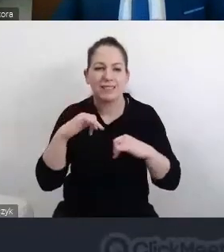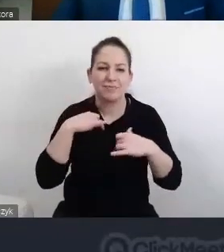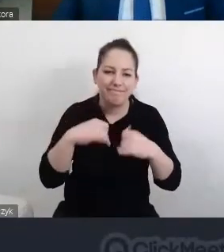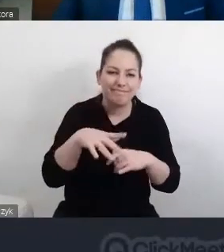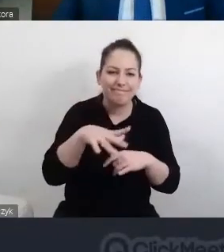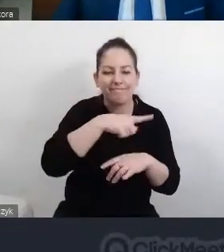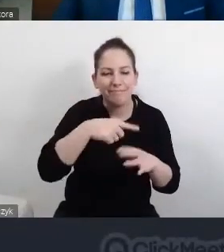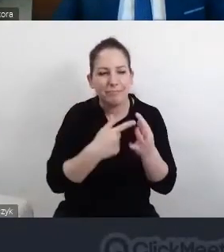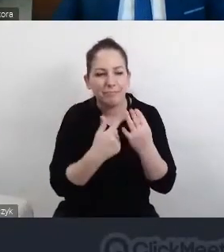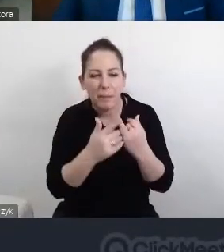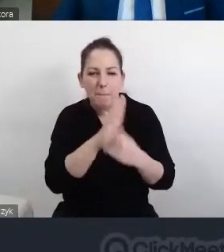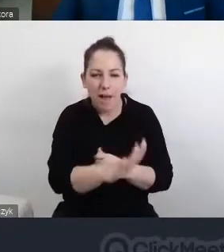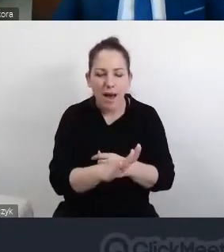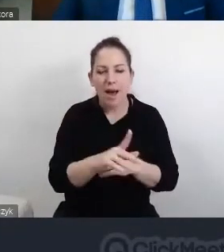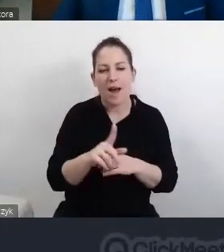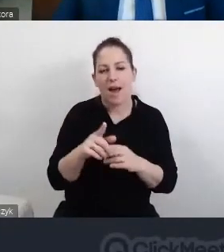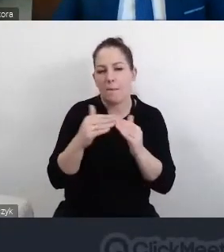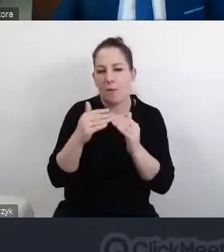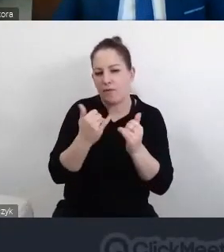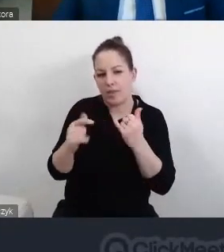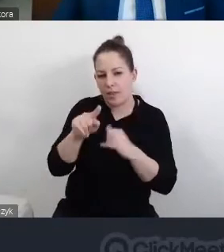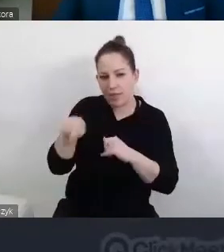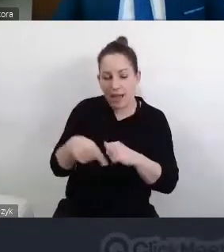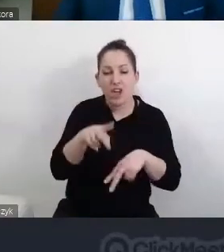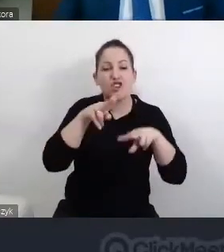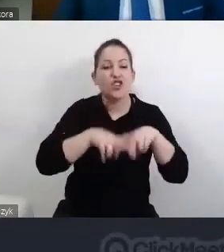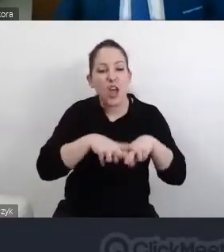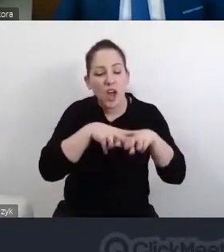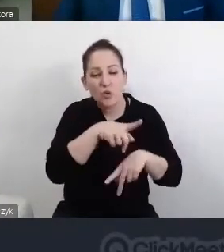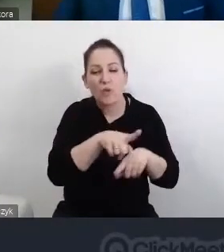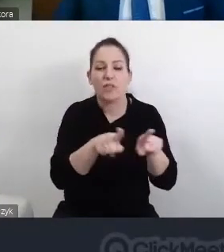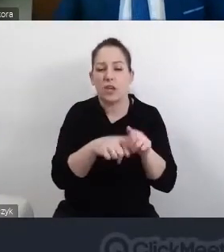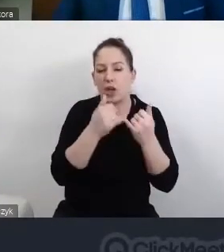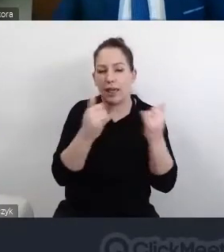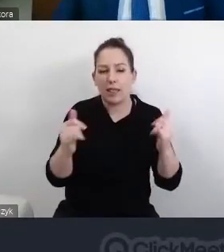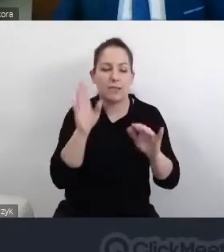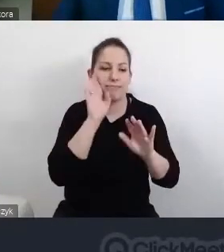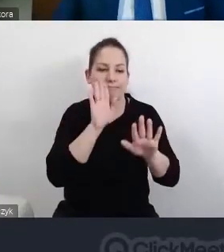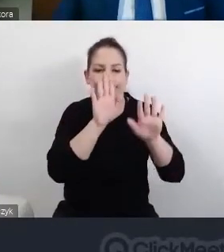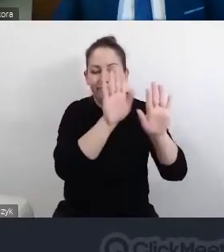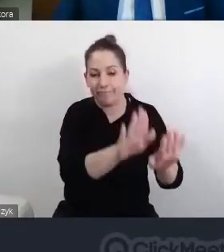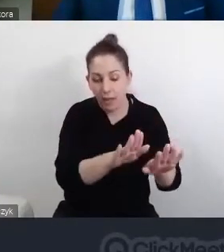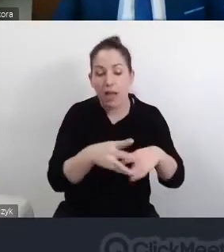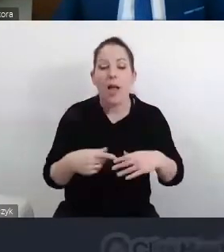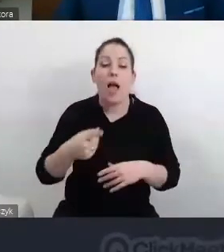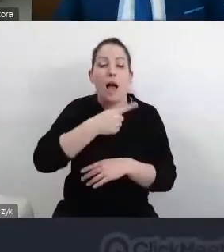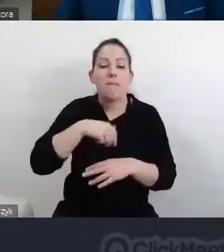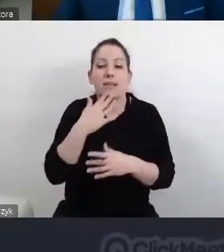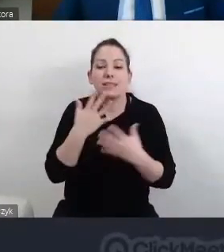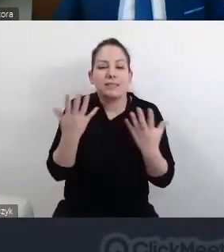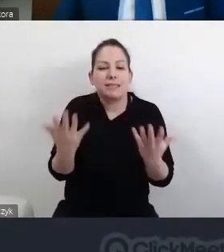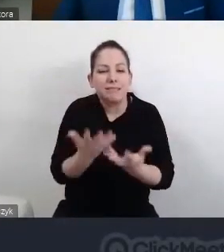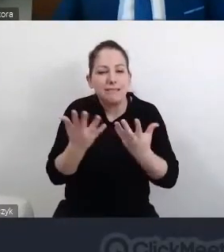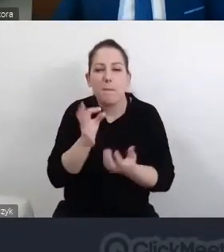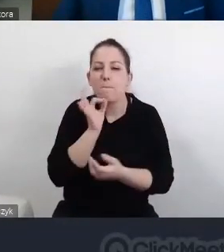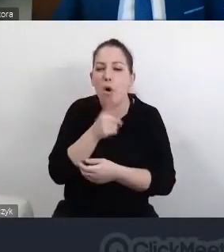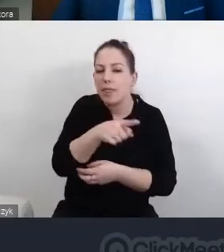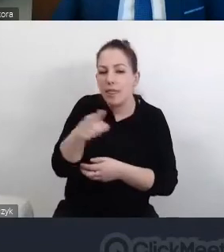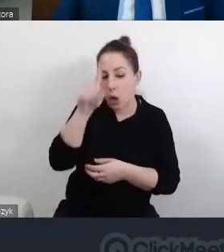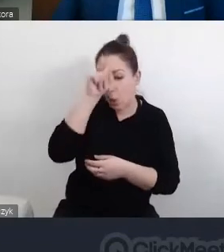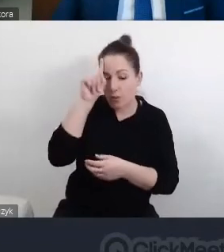my. I tam w tym Rzeszowie czy w innych miastach pozostają. Więc my tu chcemy po prostu tych młodych ludzi na tych